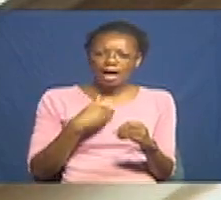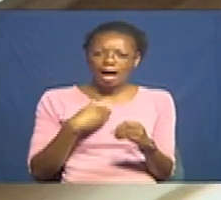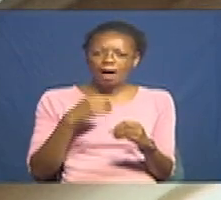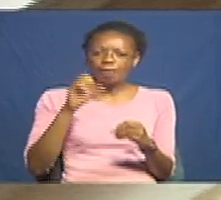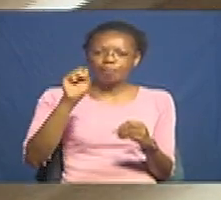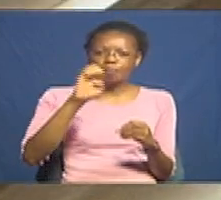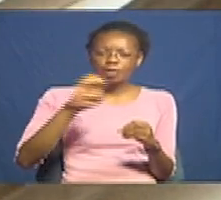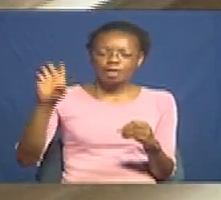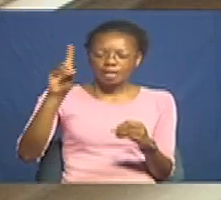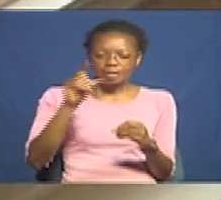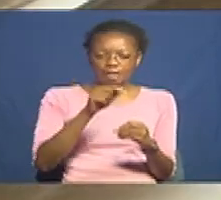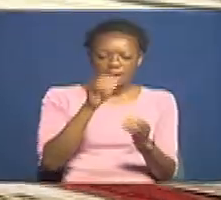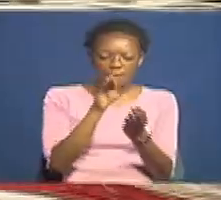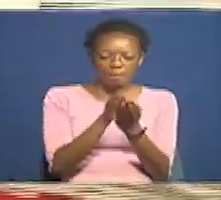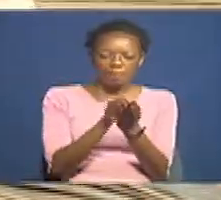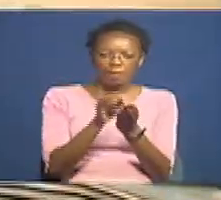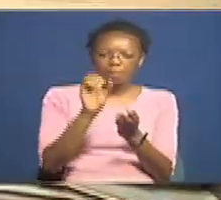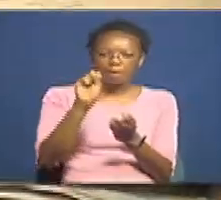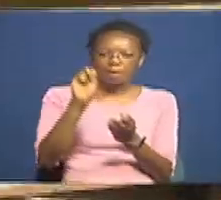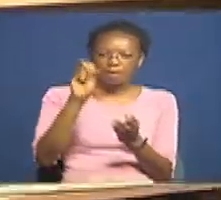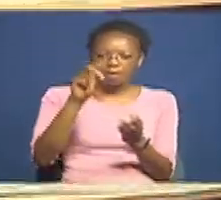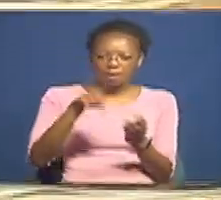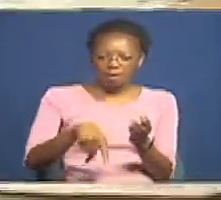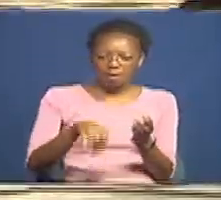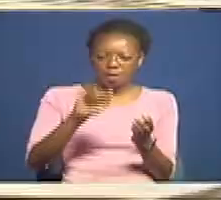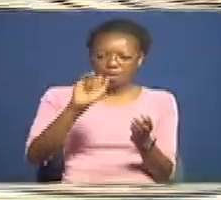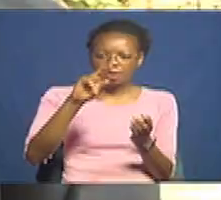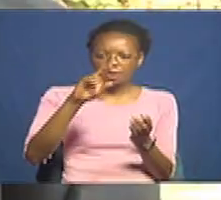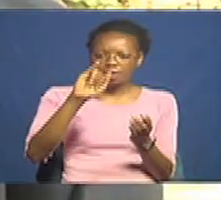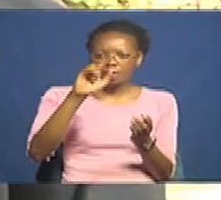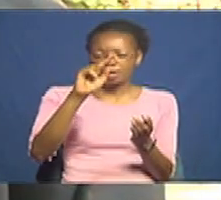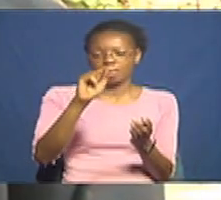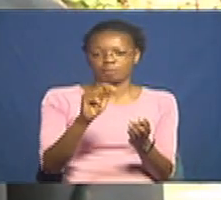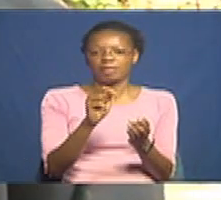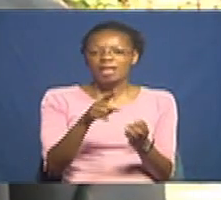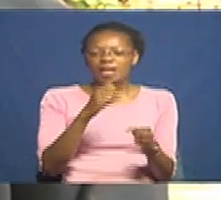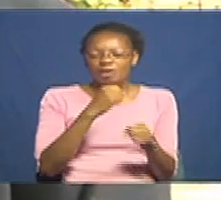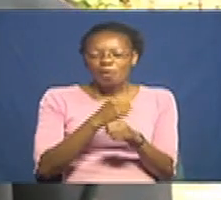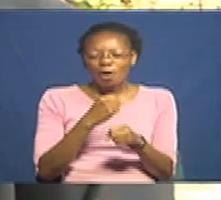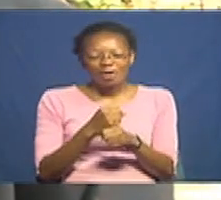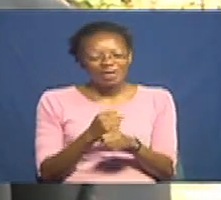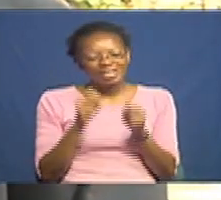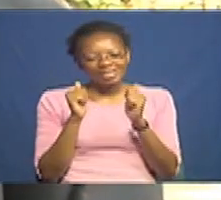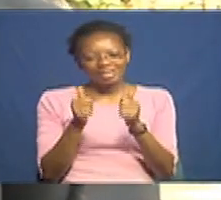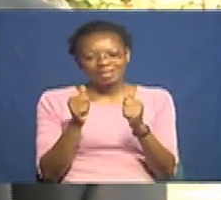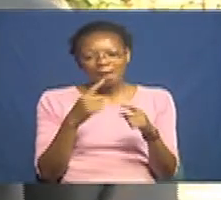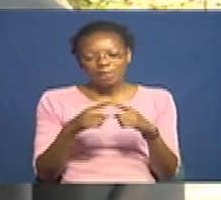zetu, ina changamoto kadhaa wa kadhaa. Unakuta the staff